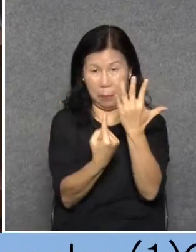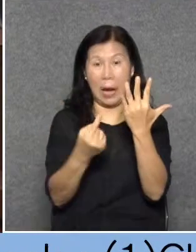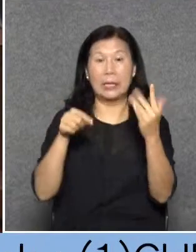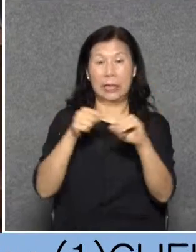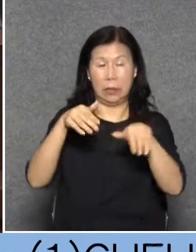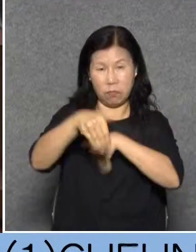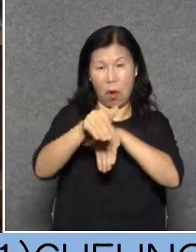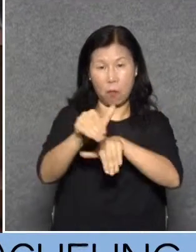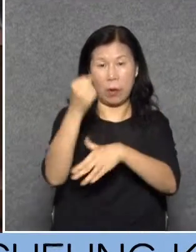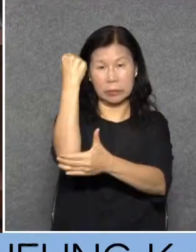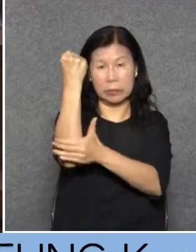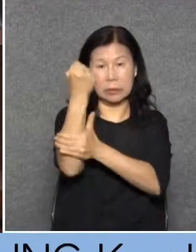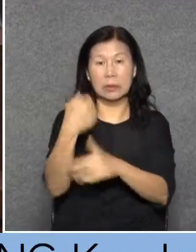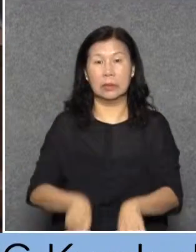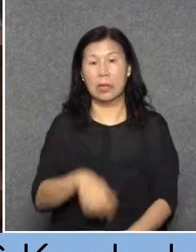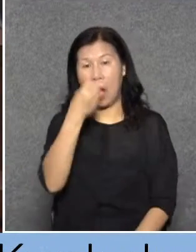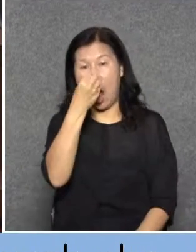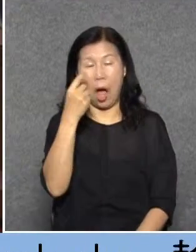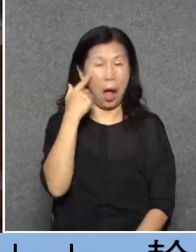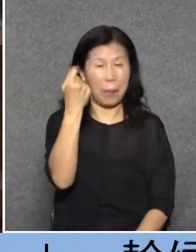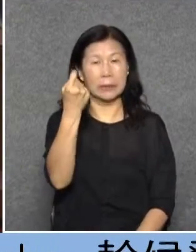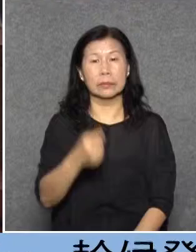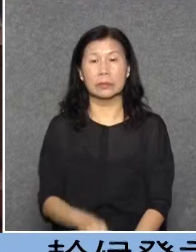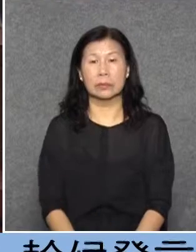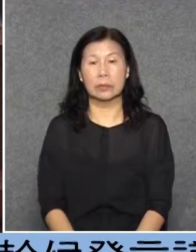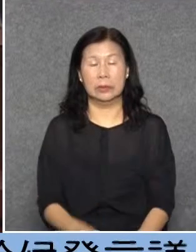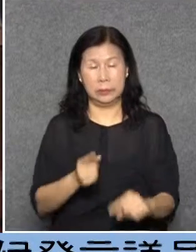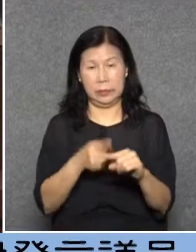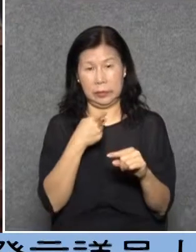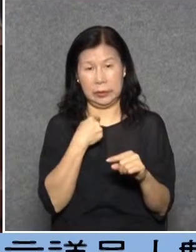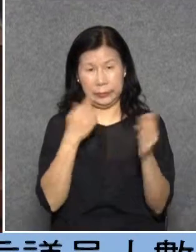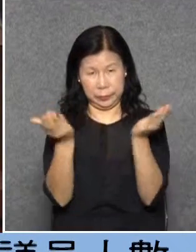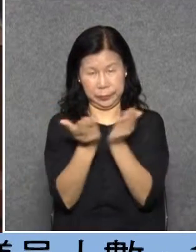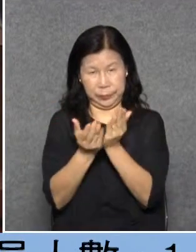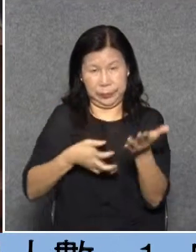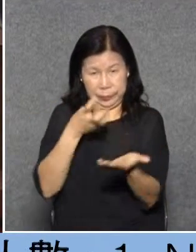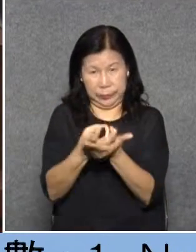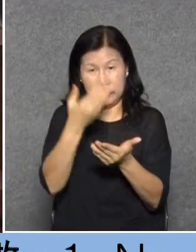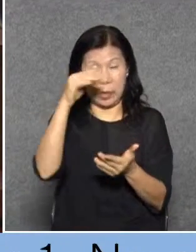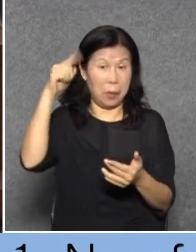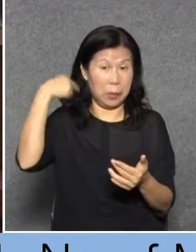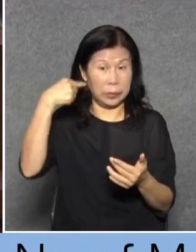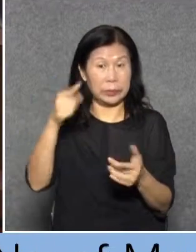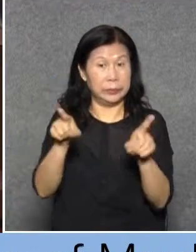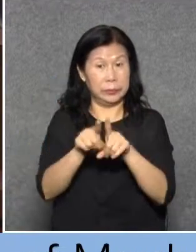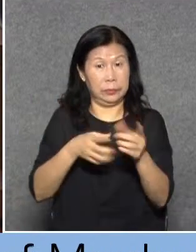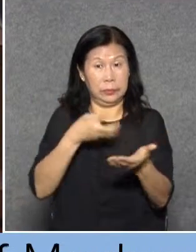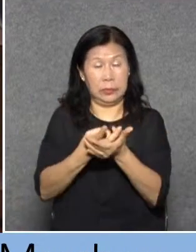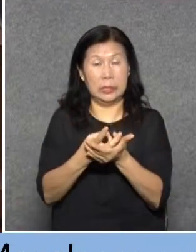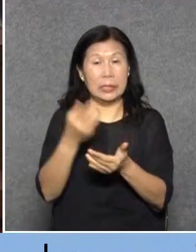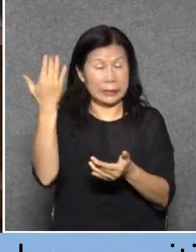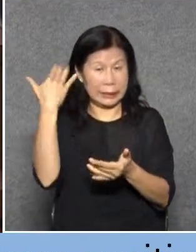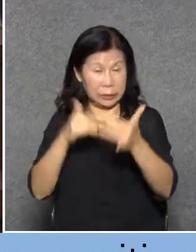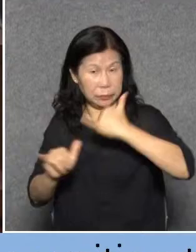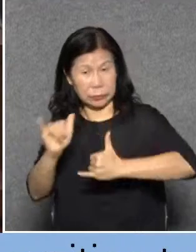所以這個香港這方面的敏感度，我們必須要正視。正如美國人，他們要正視他們的傳統，就是說他